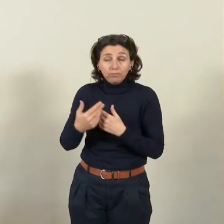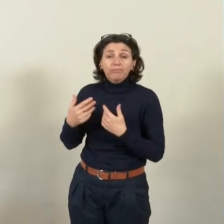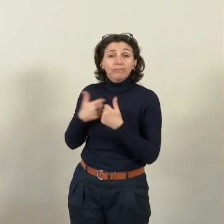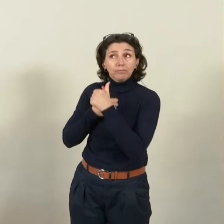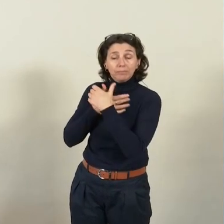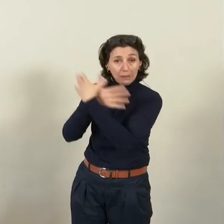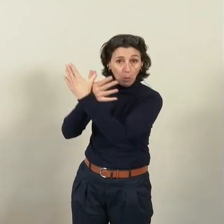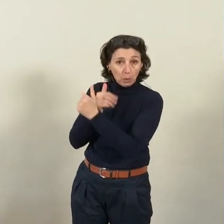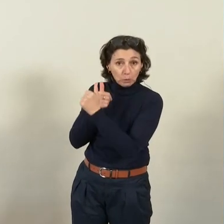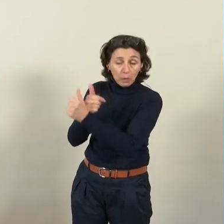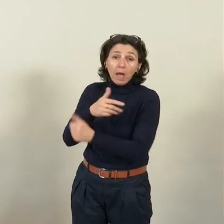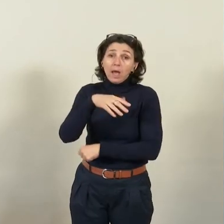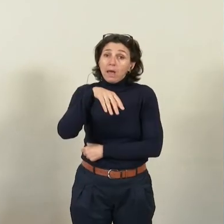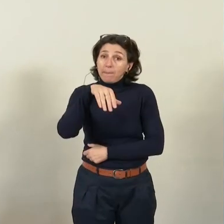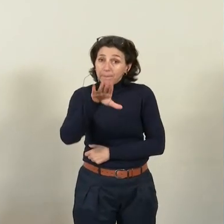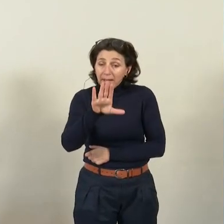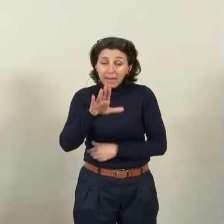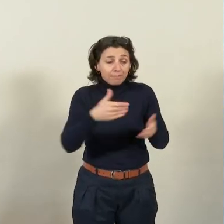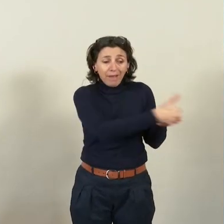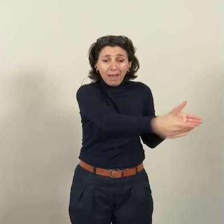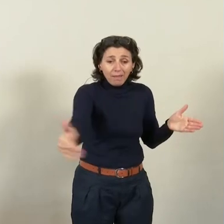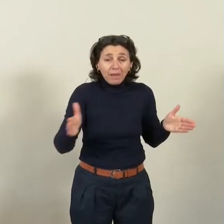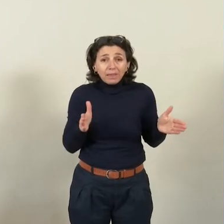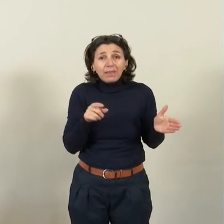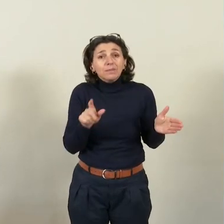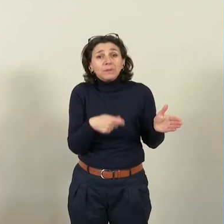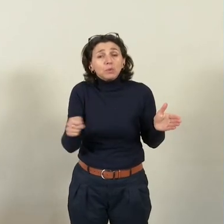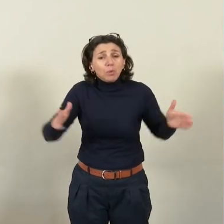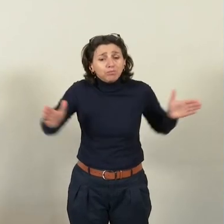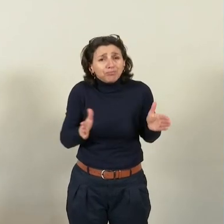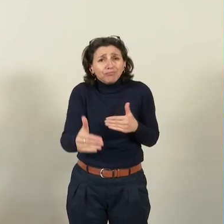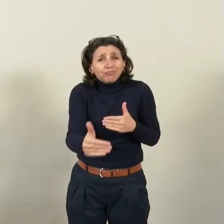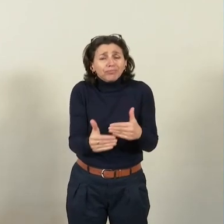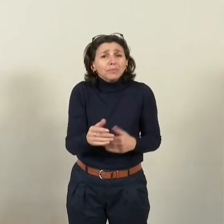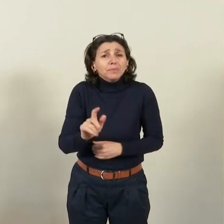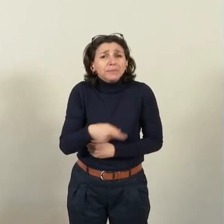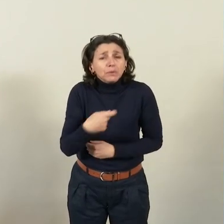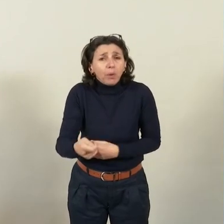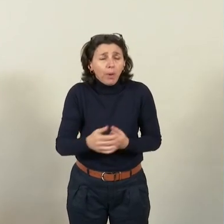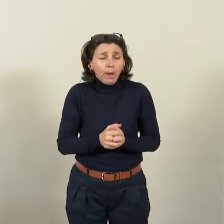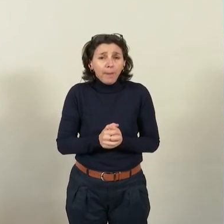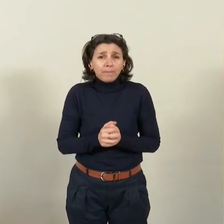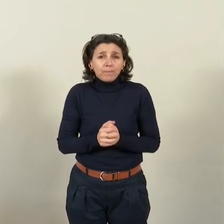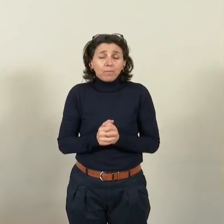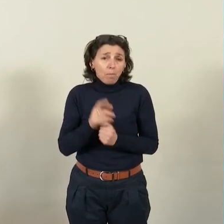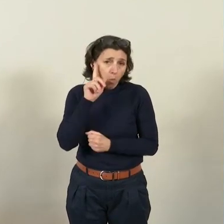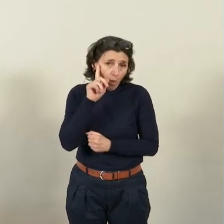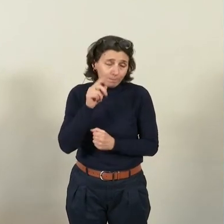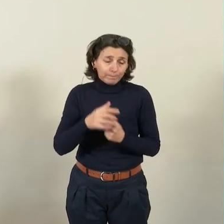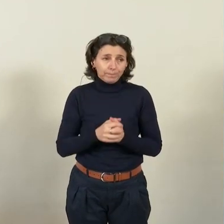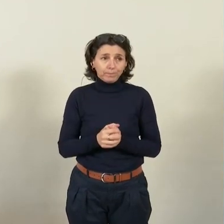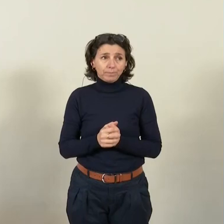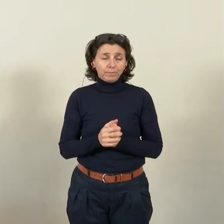juste le périmètre a été réduit de manière voilà concrète pour une bonne raison c'est qu'en